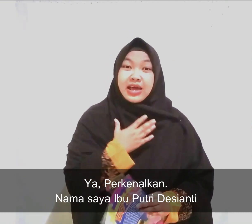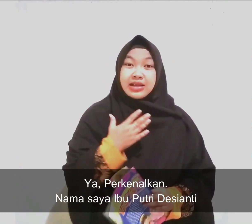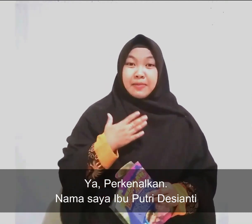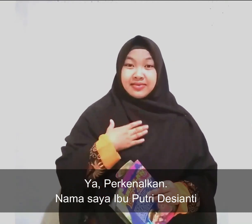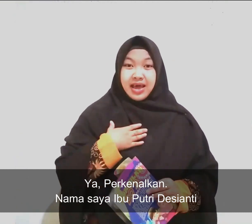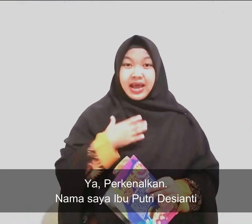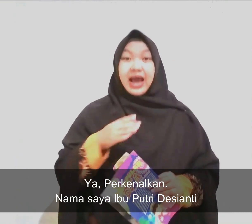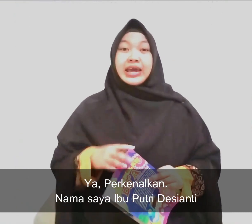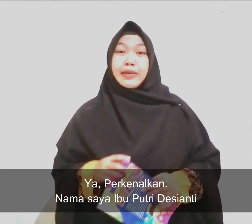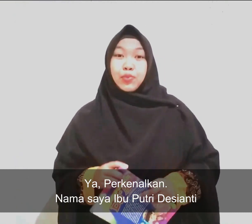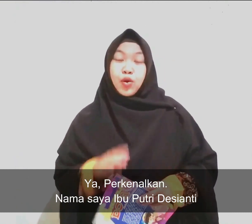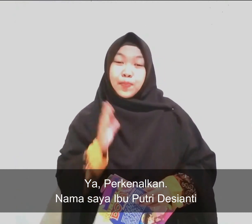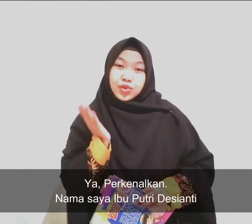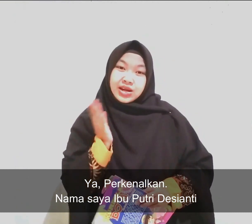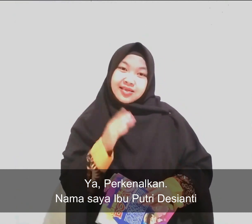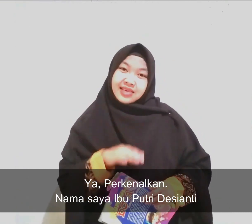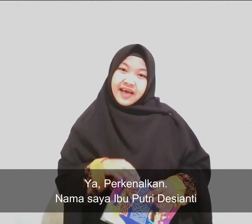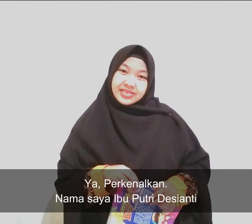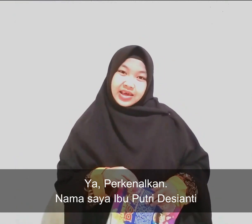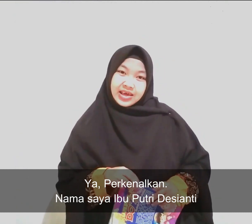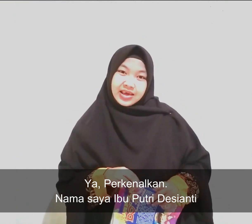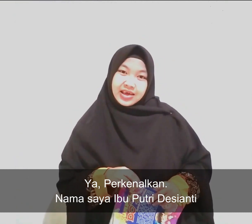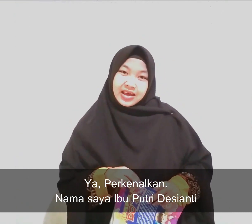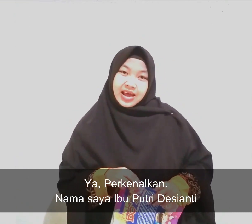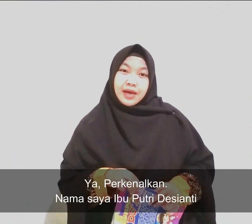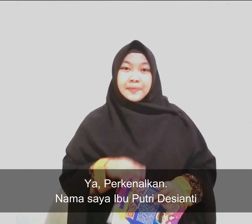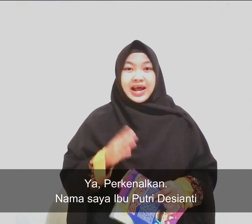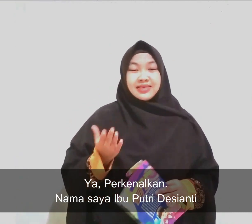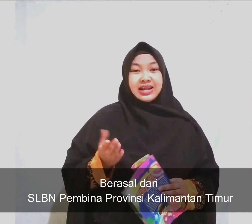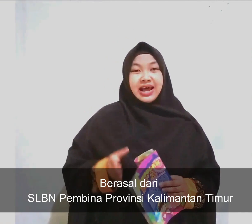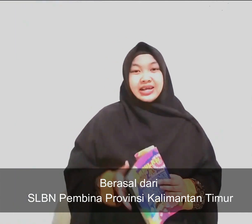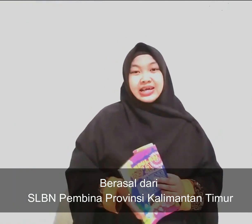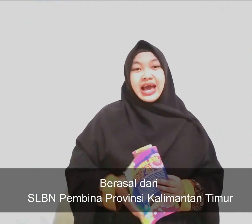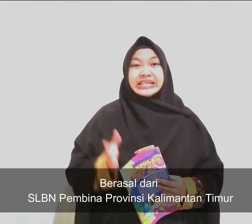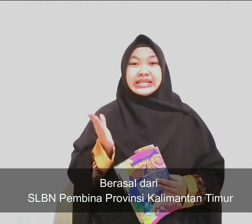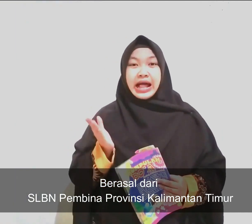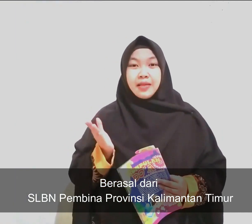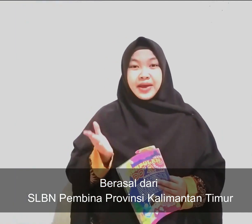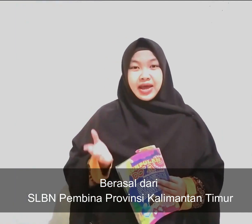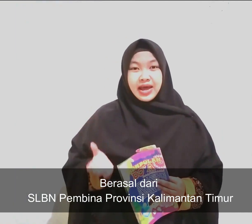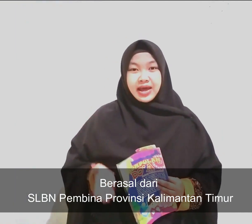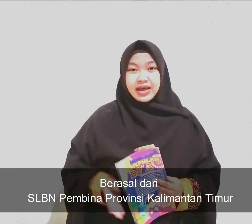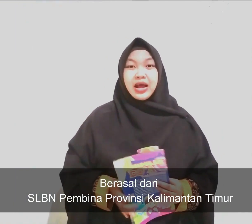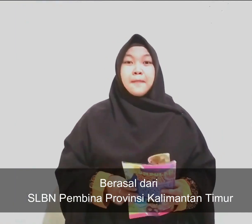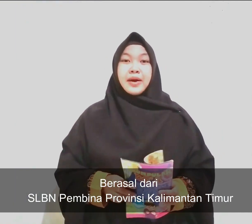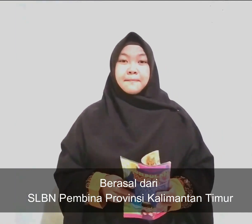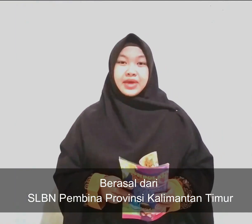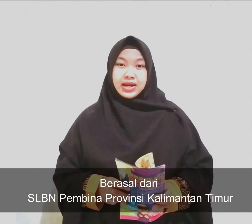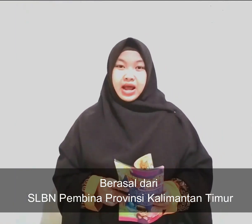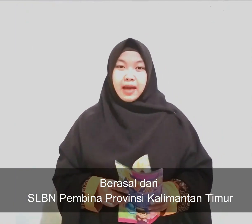perkenalkan, nama saya Ibu Putri Desyanti, berasal dari